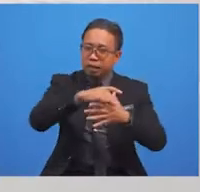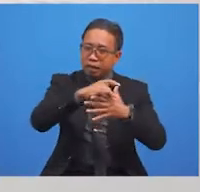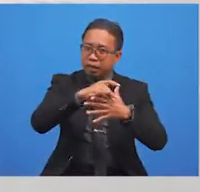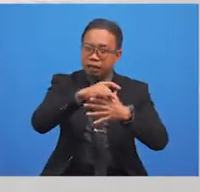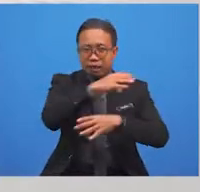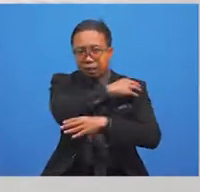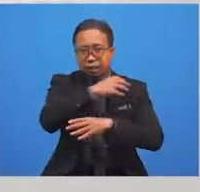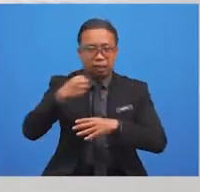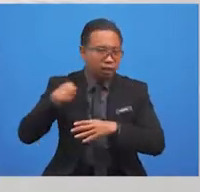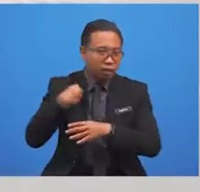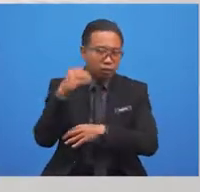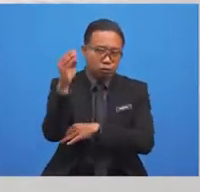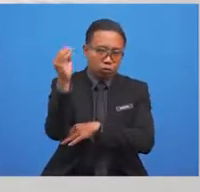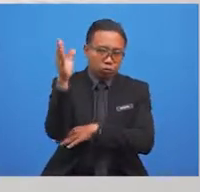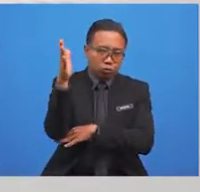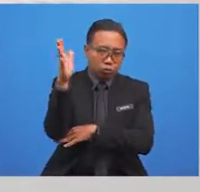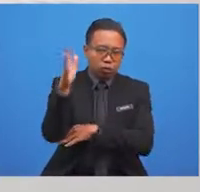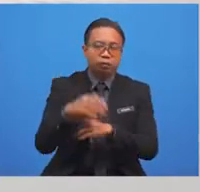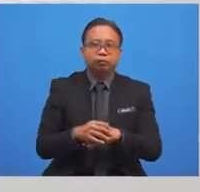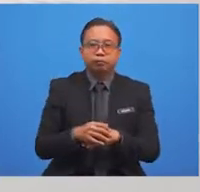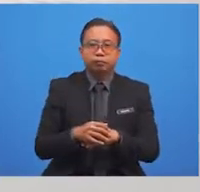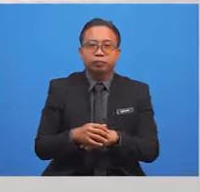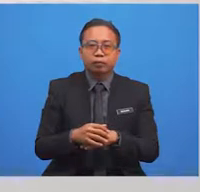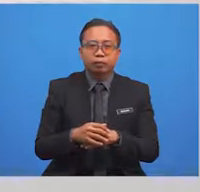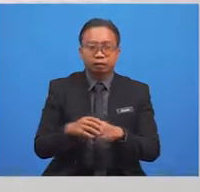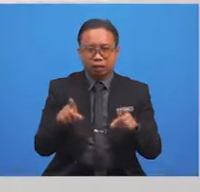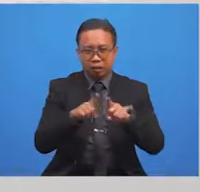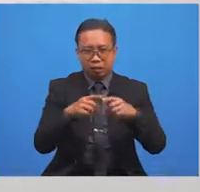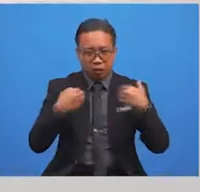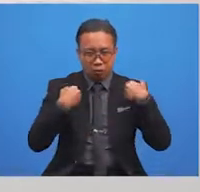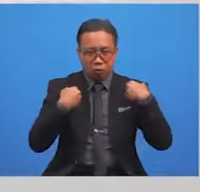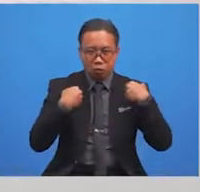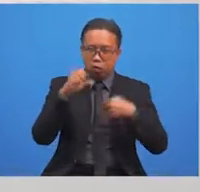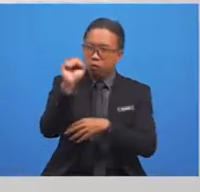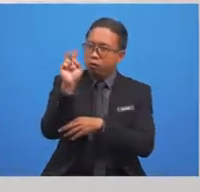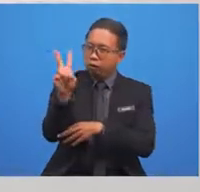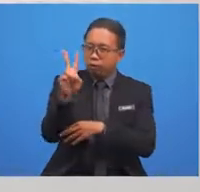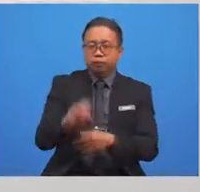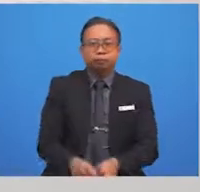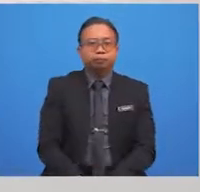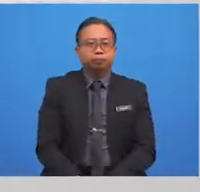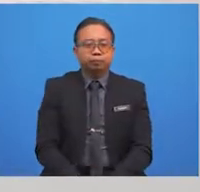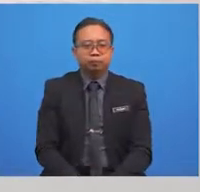dan tumbuh-tumbuhan atau dikenali sebagai omnivore.